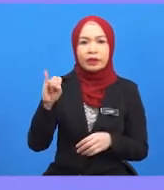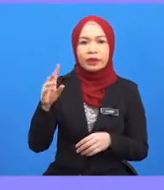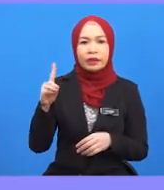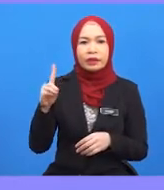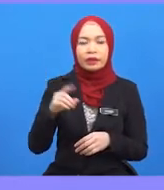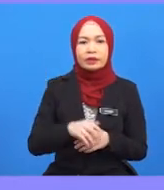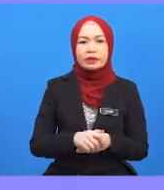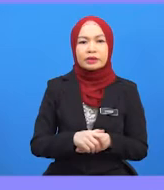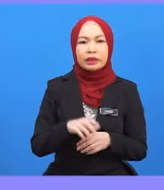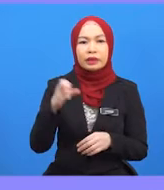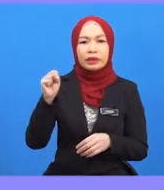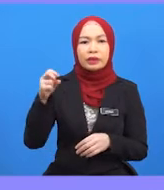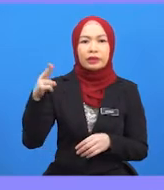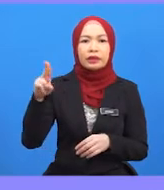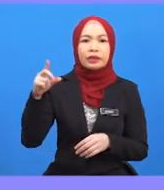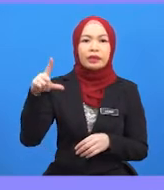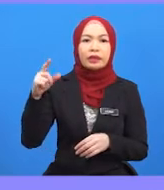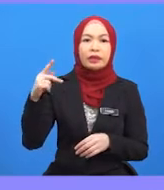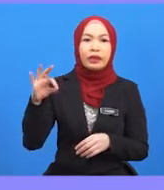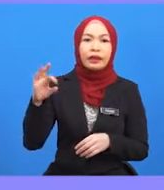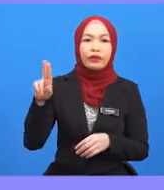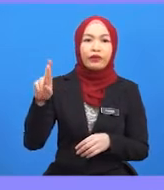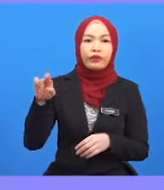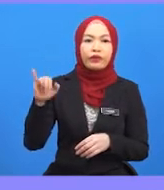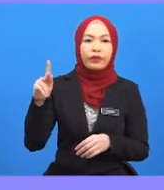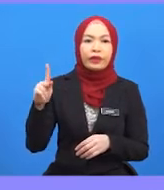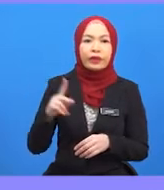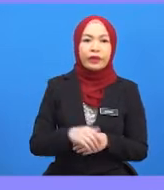asid sulfurik dalam mol per desimeter padu.